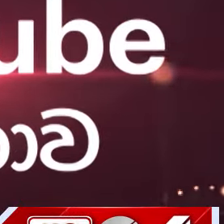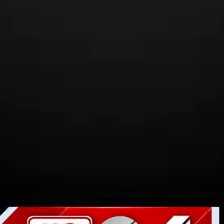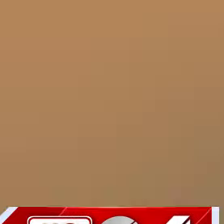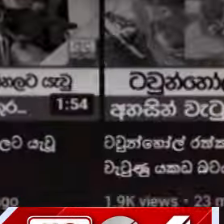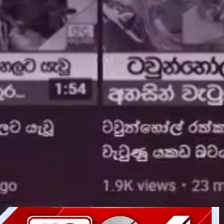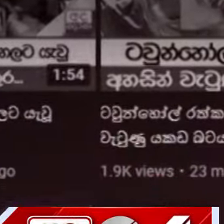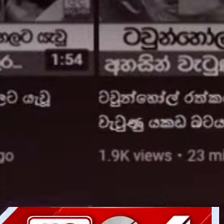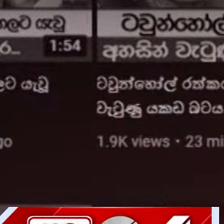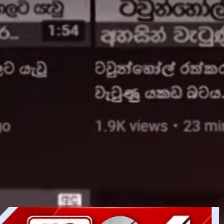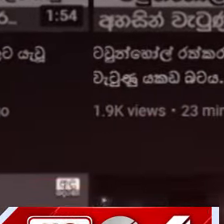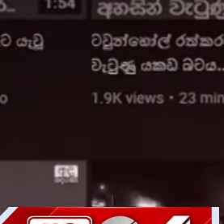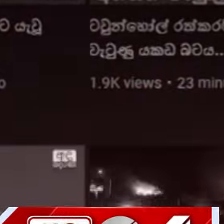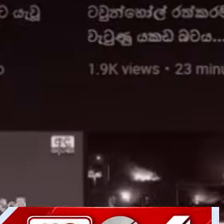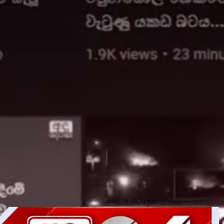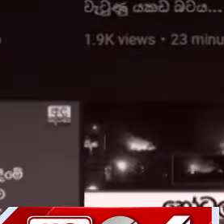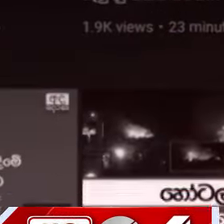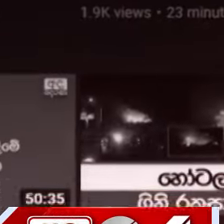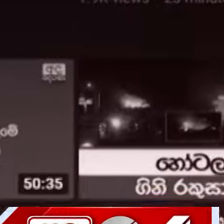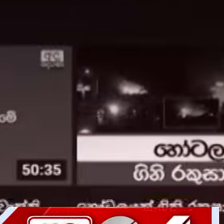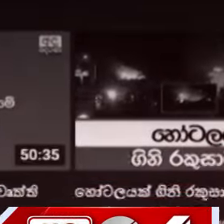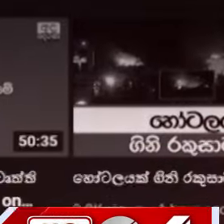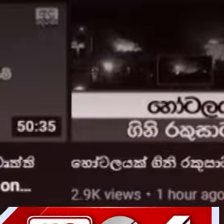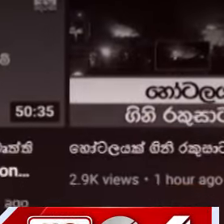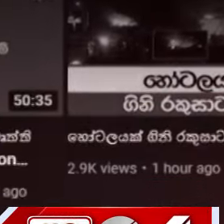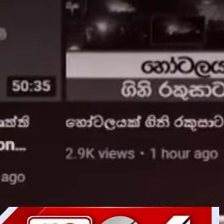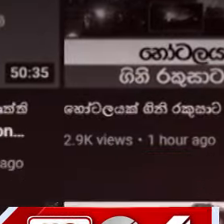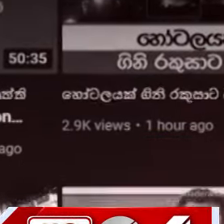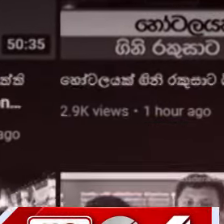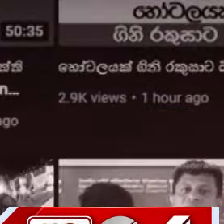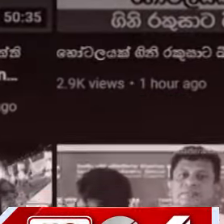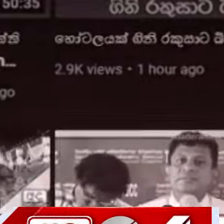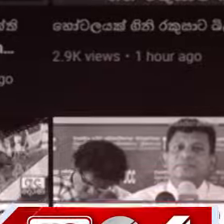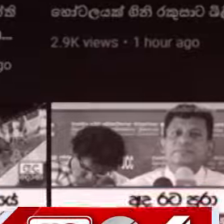නාලිකාව YouTube අද දෙරණ දැන්ම subscribe කරන්න.